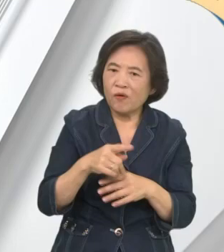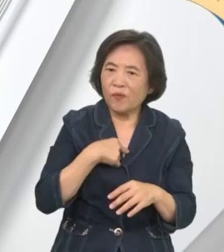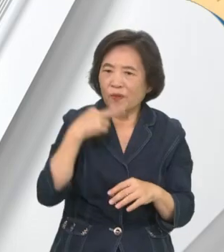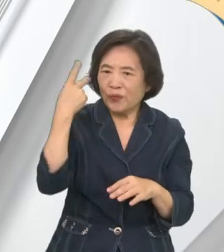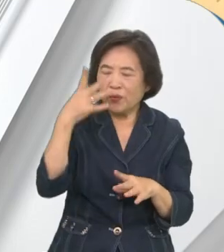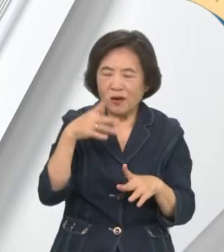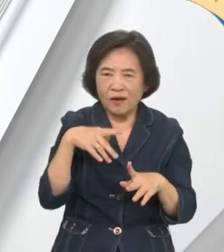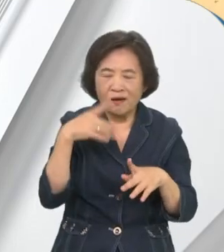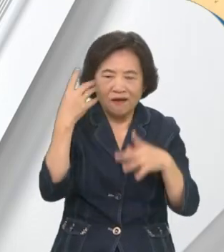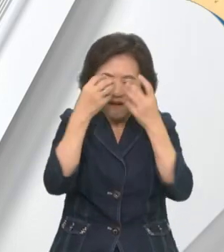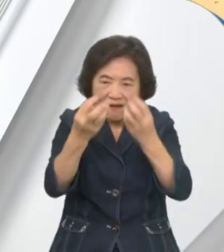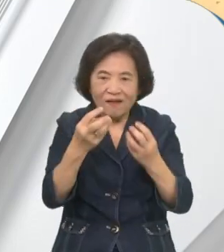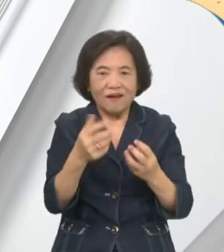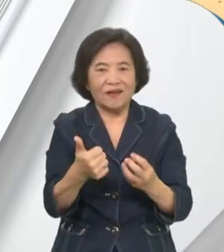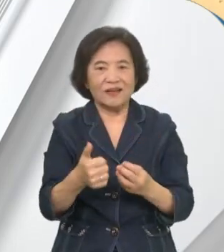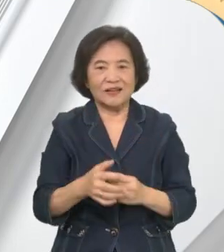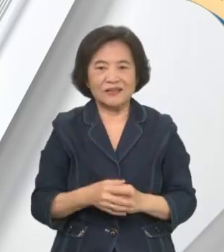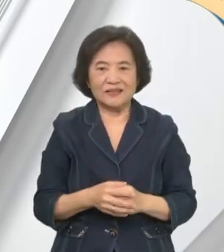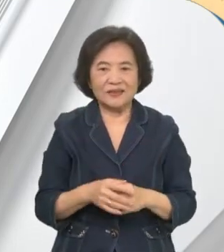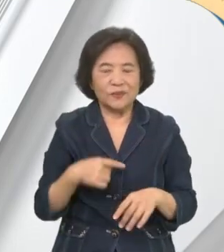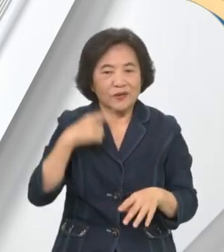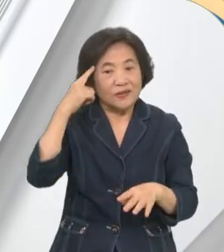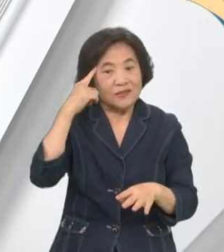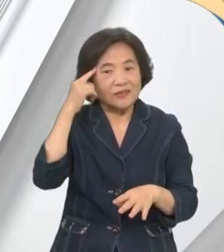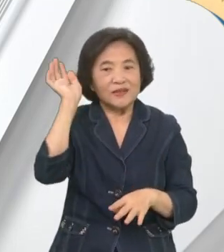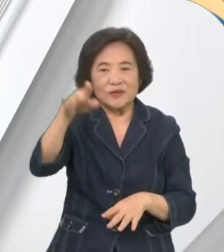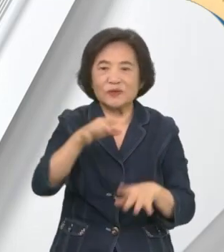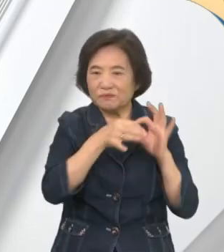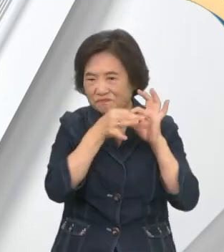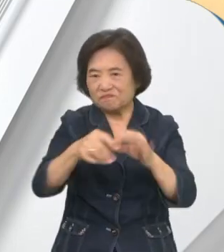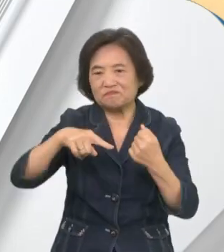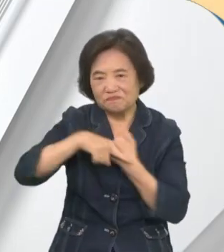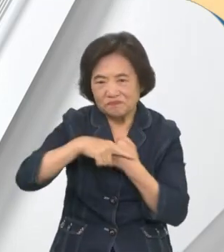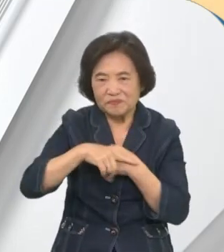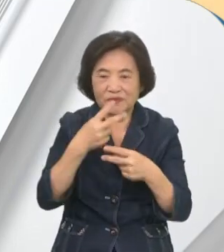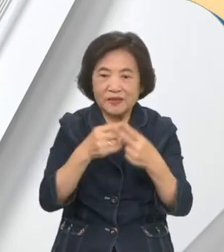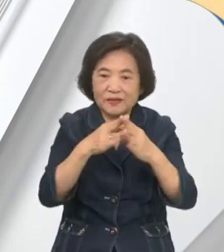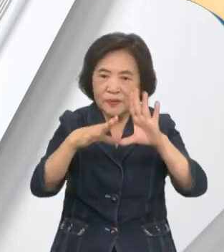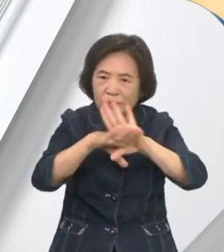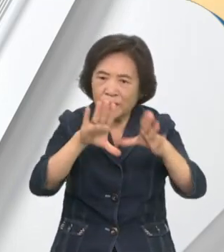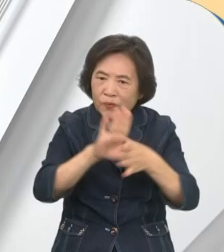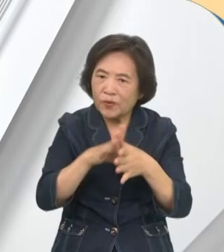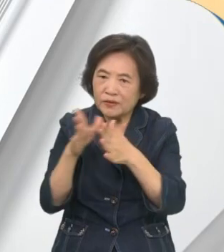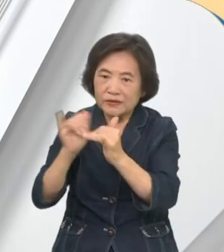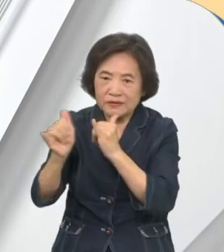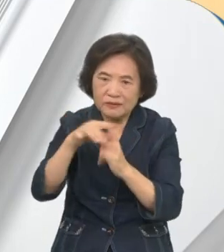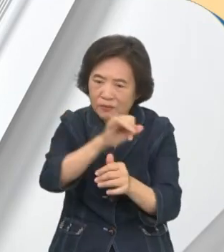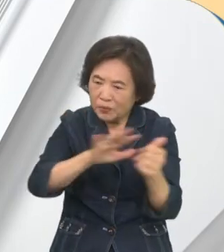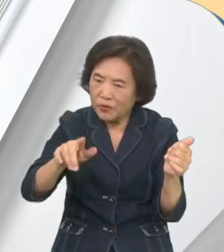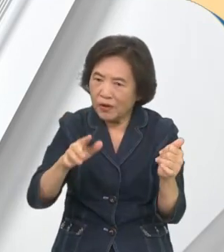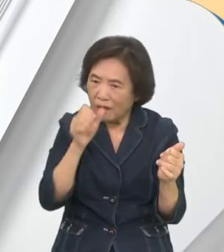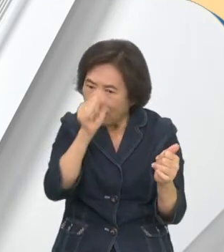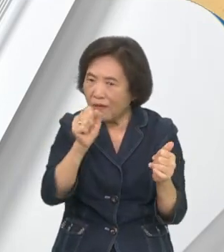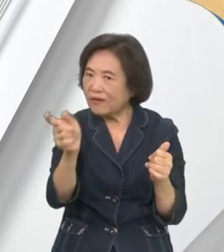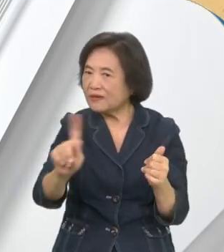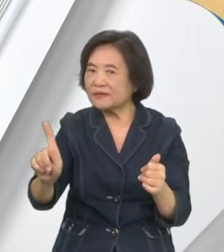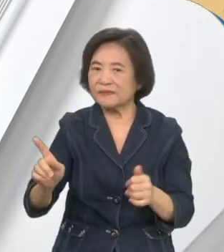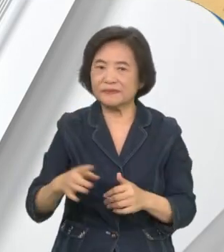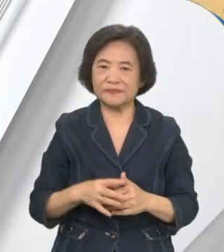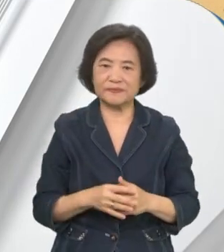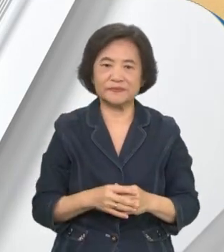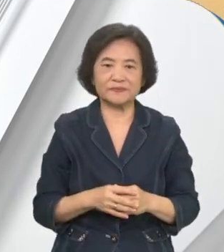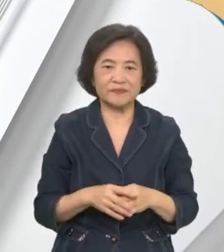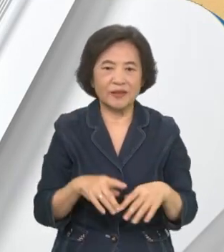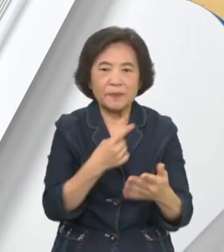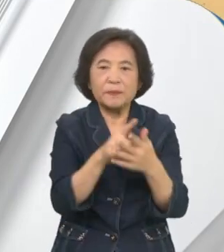非常惊讶，也非常惊艳的，然后也会让我想要继续去研究说，客家文化对我们这个社会所造成的其他好的影响，这样子。 平常